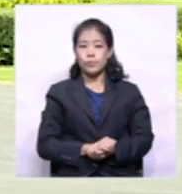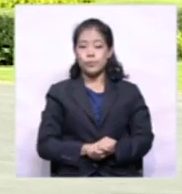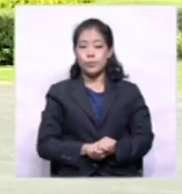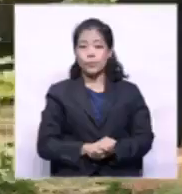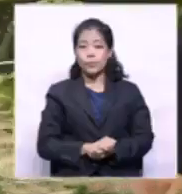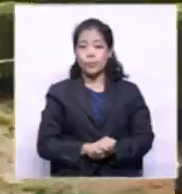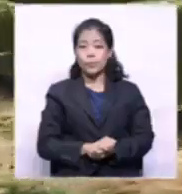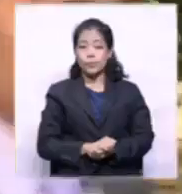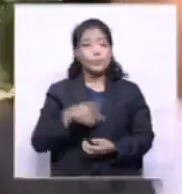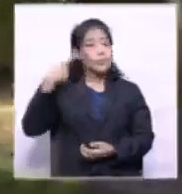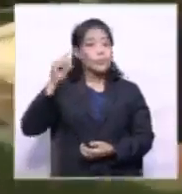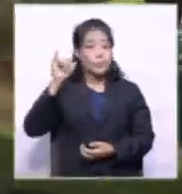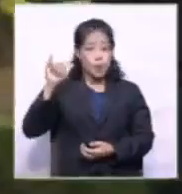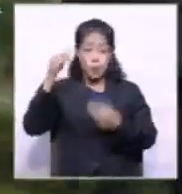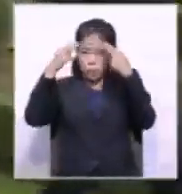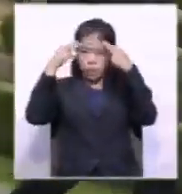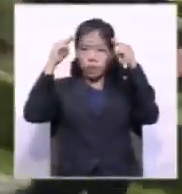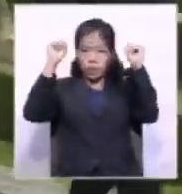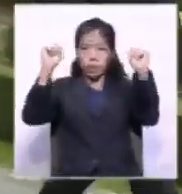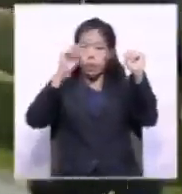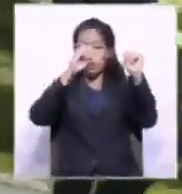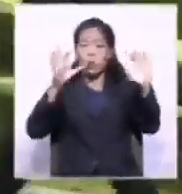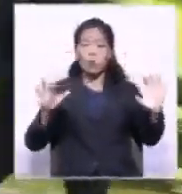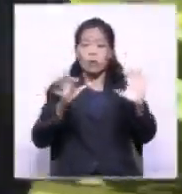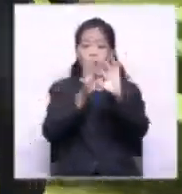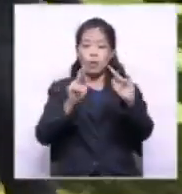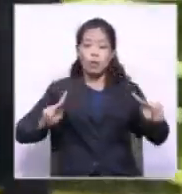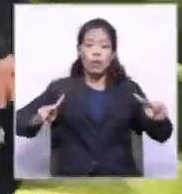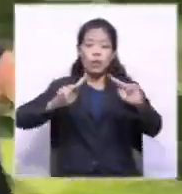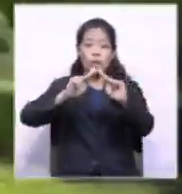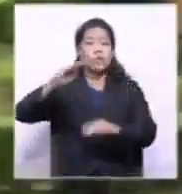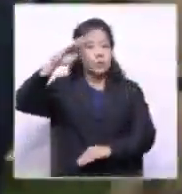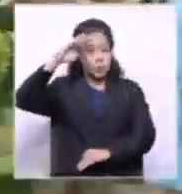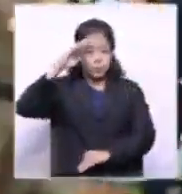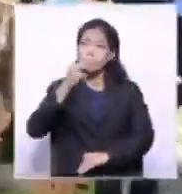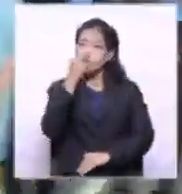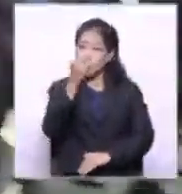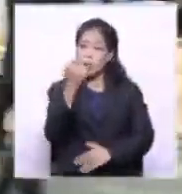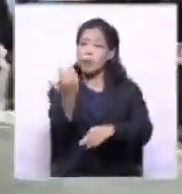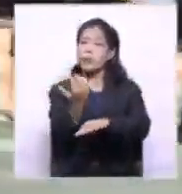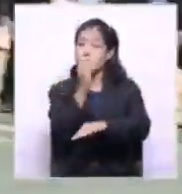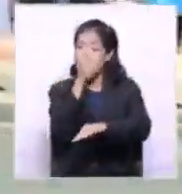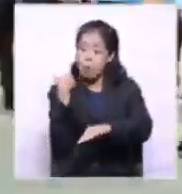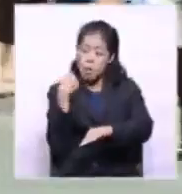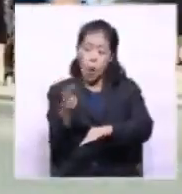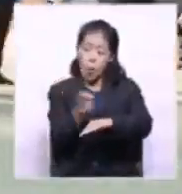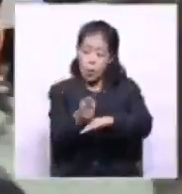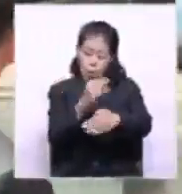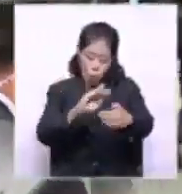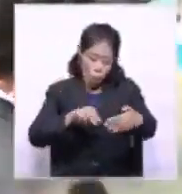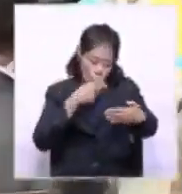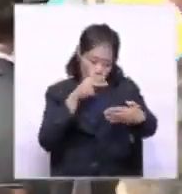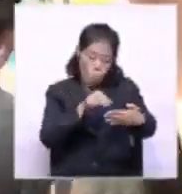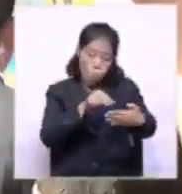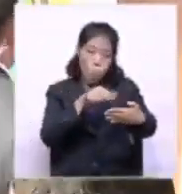พลเอกประยุทธ์จันทร์โอชานายกรัฐมนตรีและรัฐมนตรีว่าการกระทรวงกลาโหมนะครับได้เห็นคลิปของนายศิระเจนจาคะส.ส.กทม.พรรคพลังประช